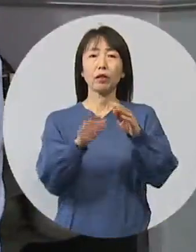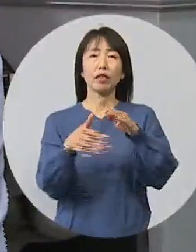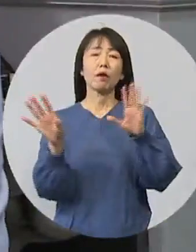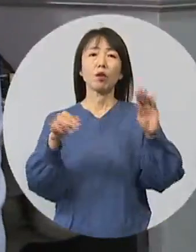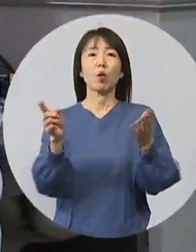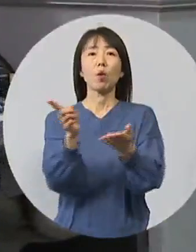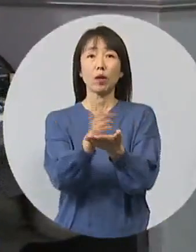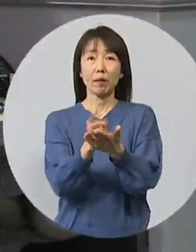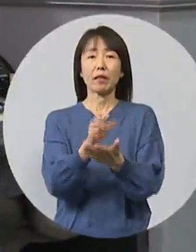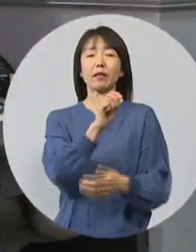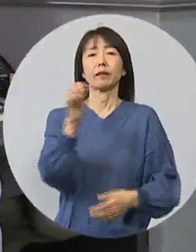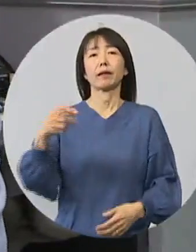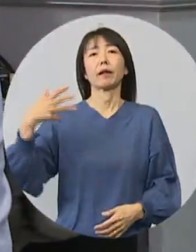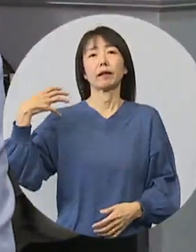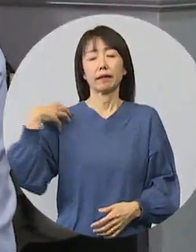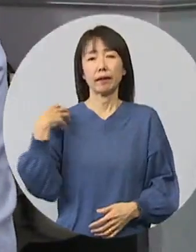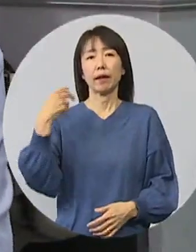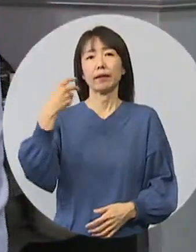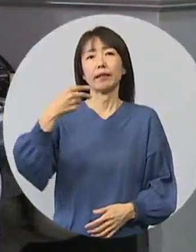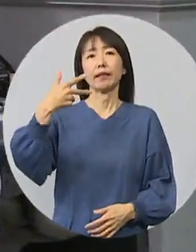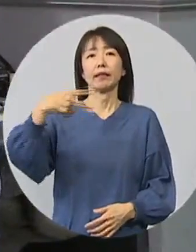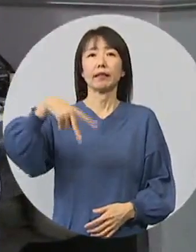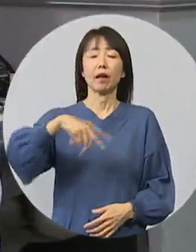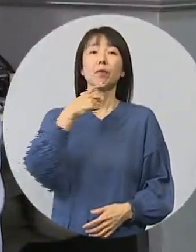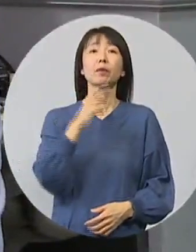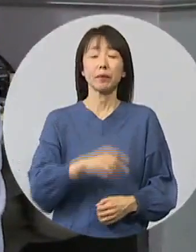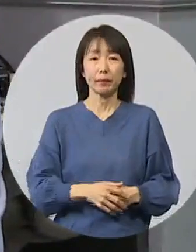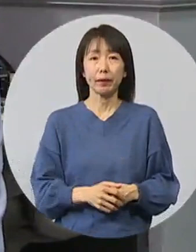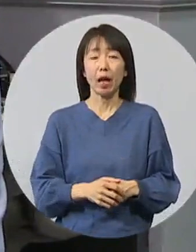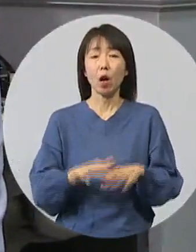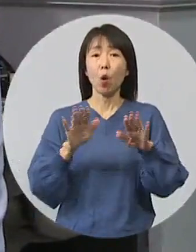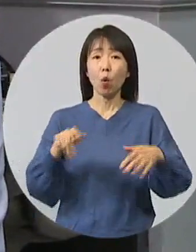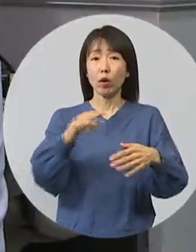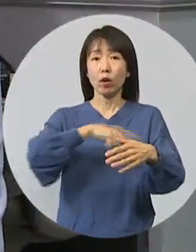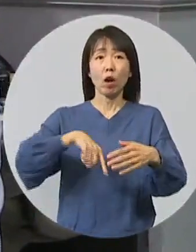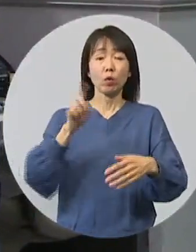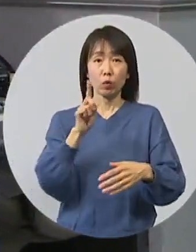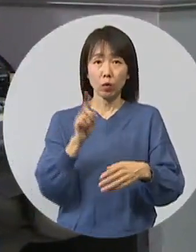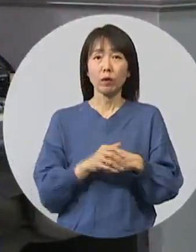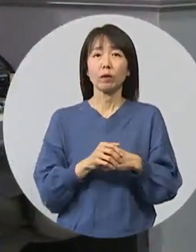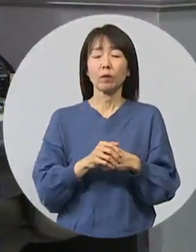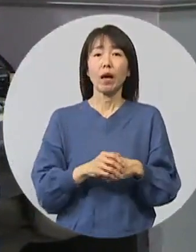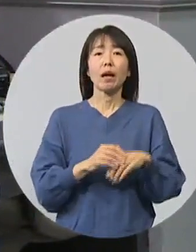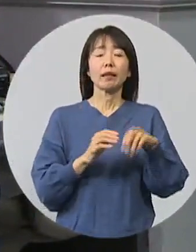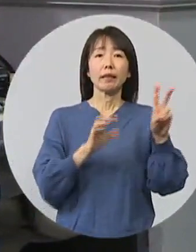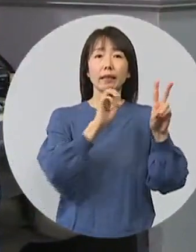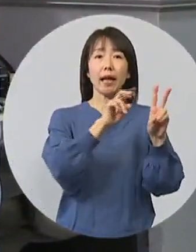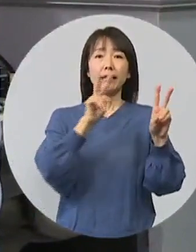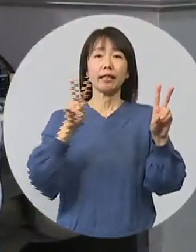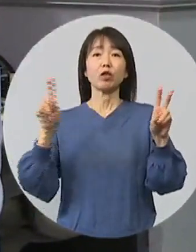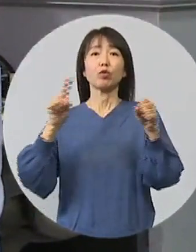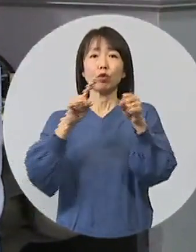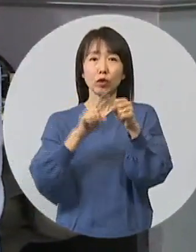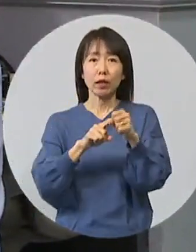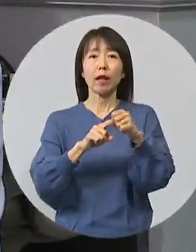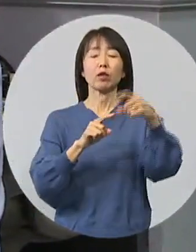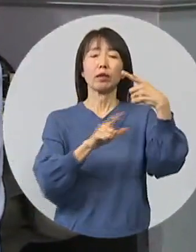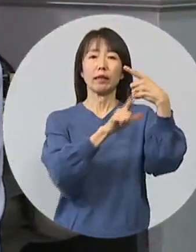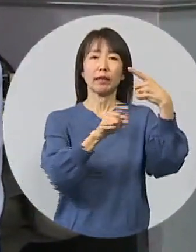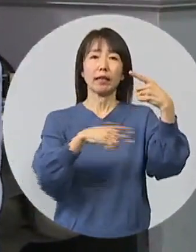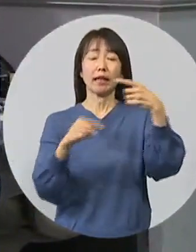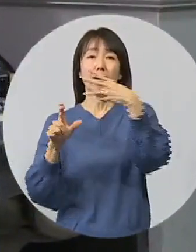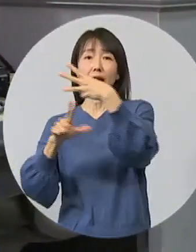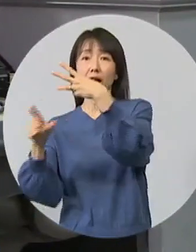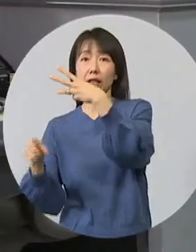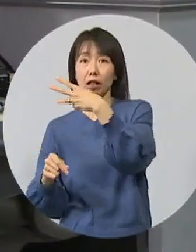情報ナビ、ナビゲーターの西名美咲です。さあ、今回のカラフル藤沢では2022年の1月から3月に放送した内